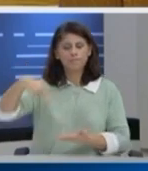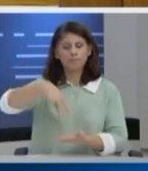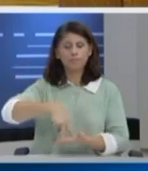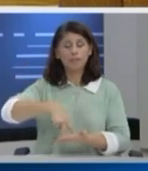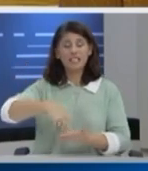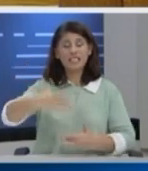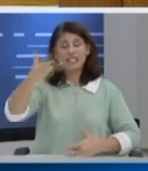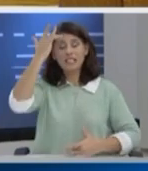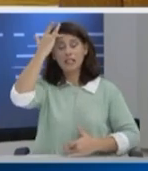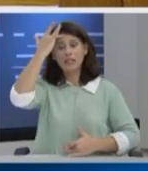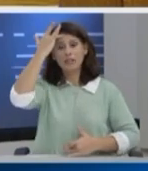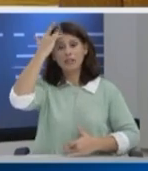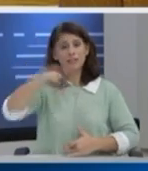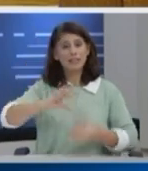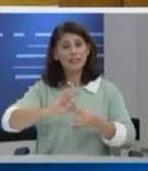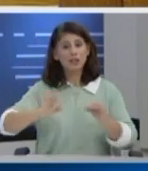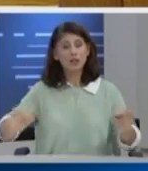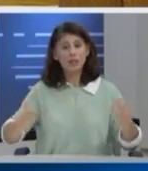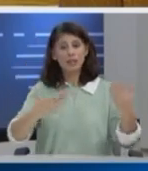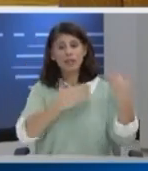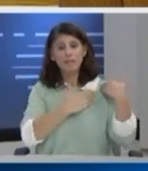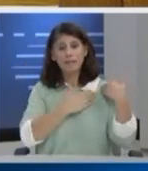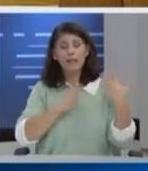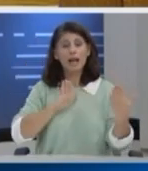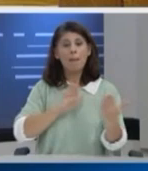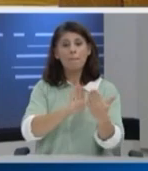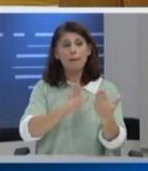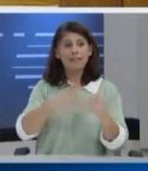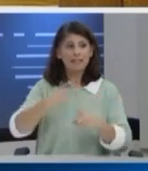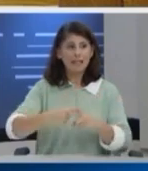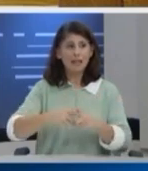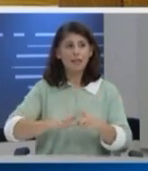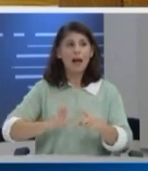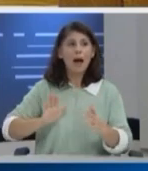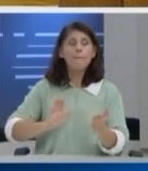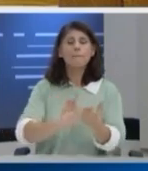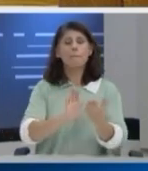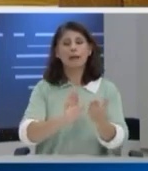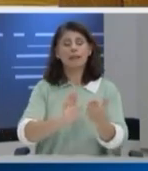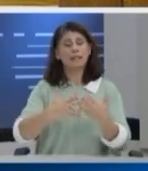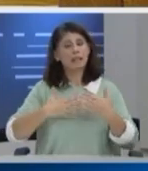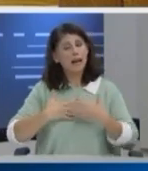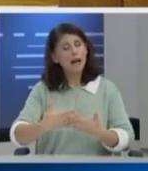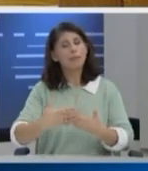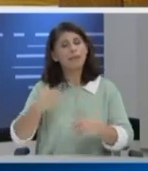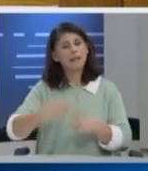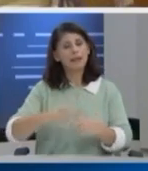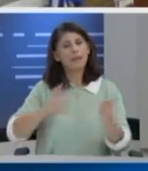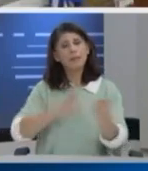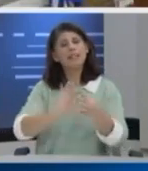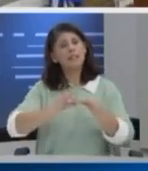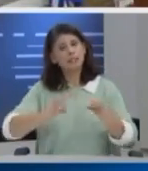ύψος της συνείδησής τους, στο ύψος της ιστορικής τους ευθύνης απέναντι στον τόπο, απέναντι στον πατριωτικό καθήκον, απέναντι στην